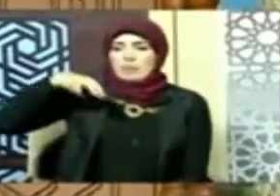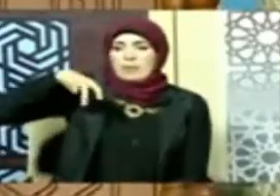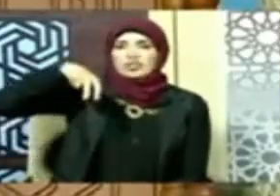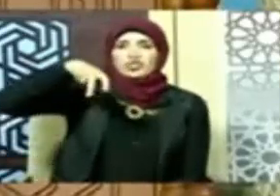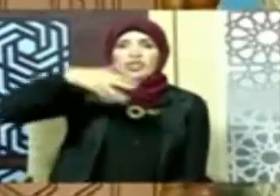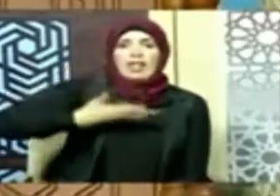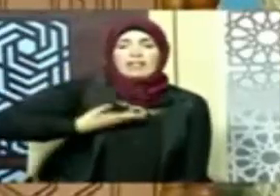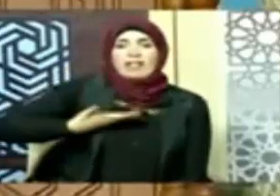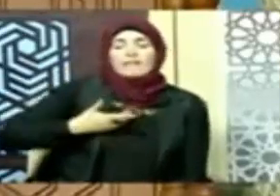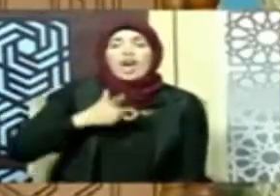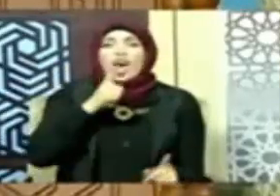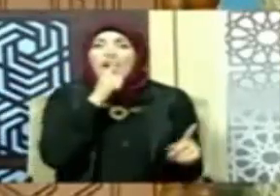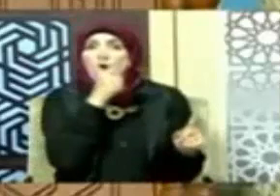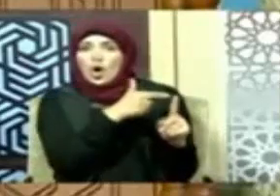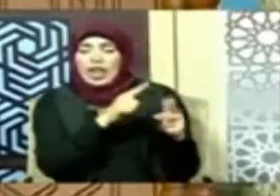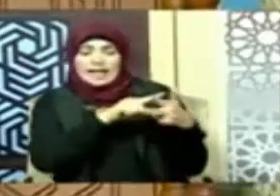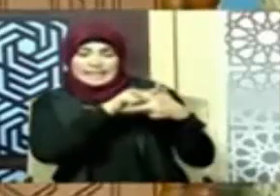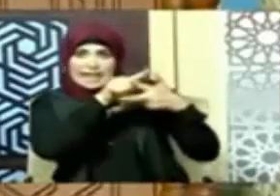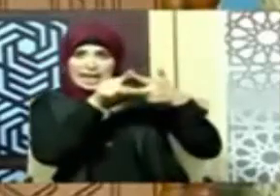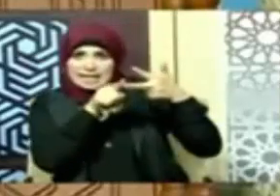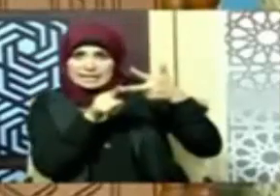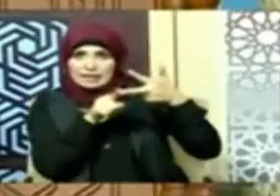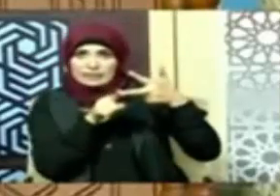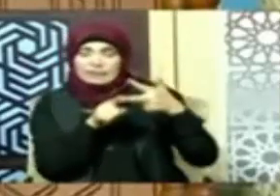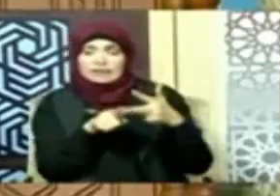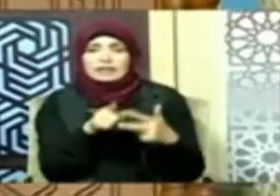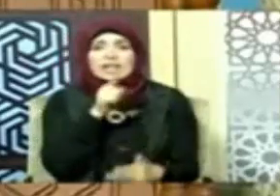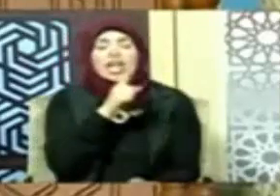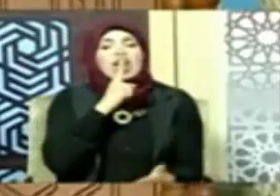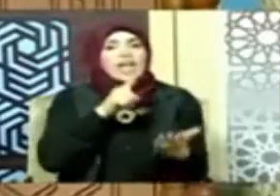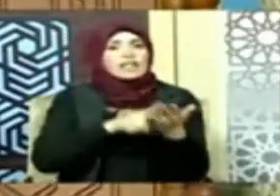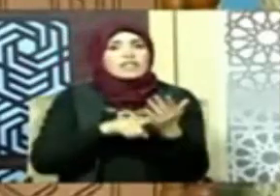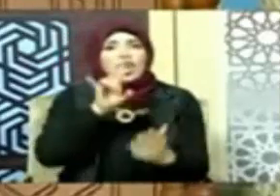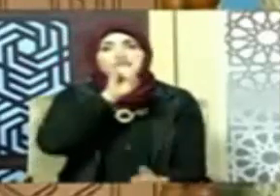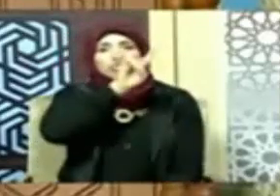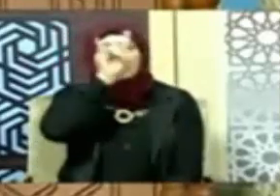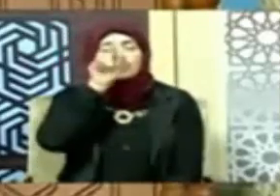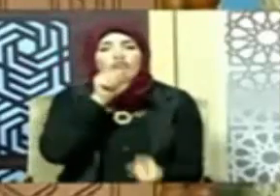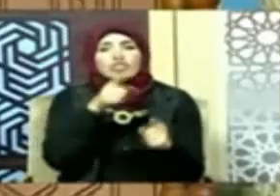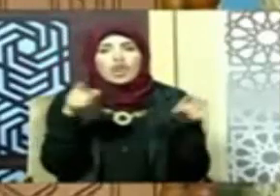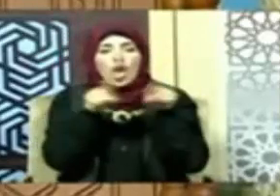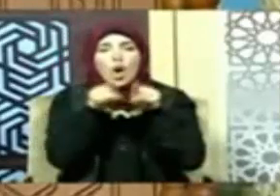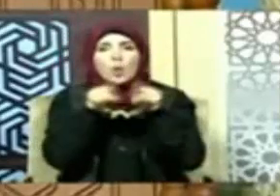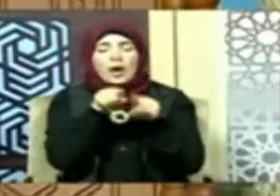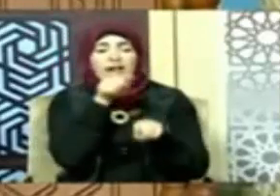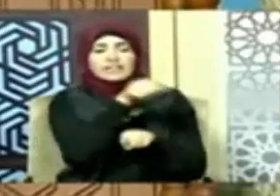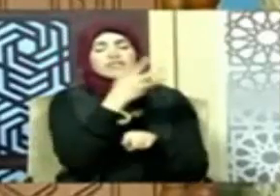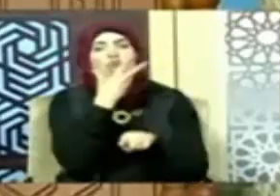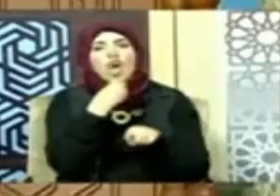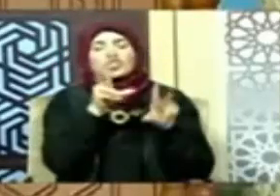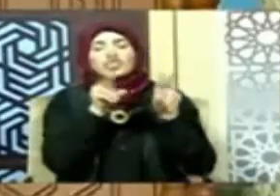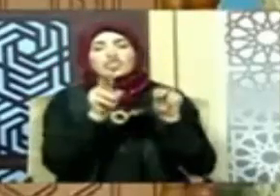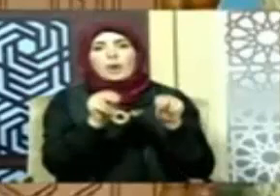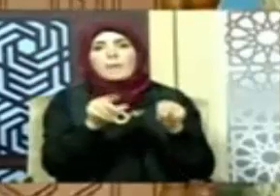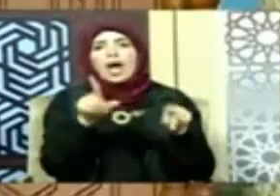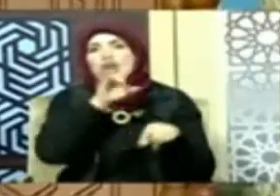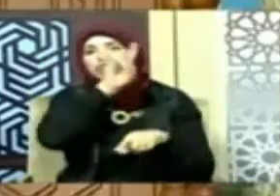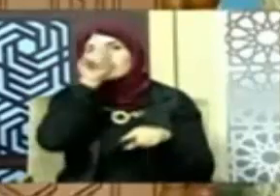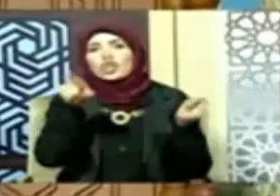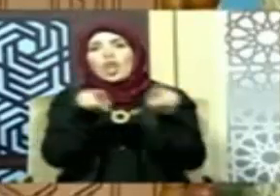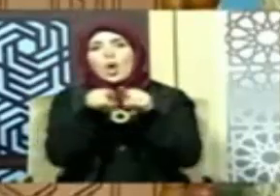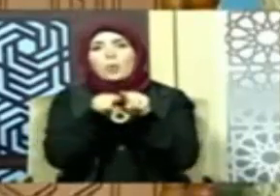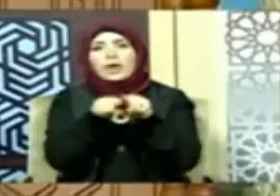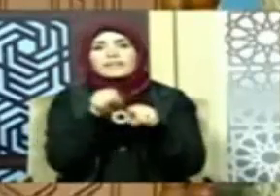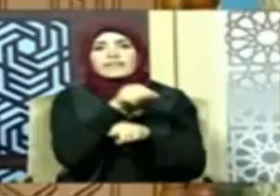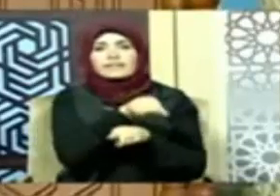فقال ثلاثا: إن للشيطان إخوانا، إن